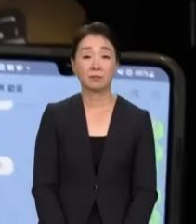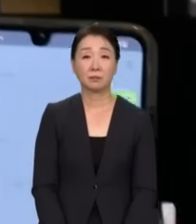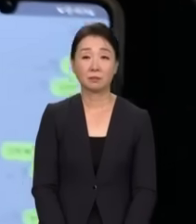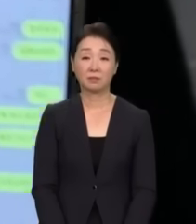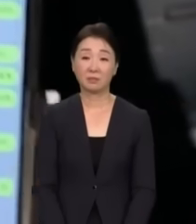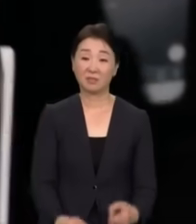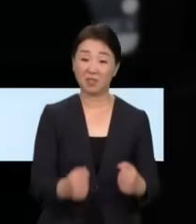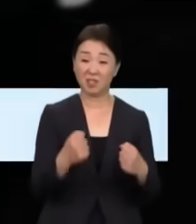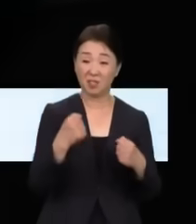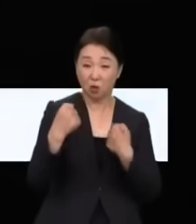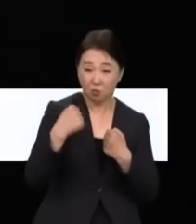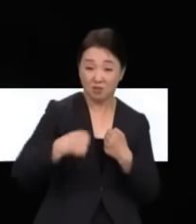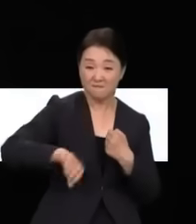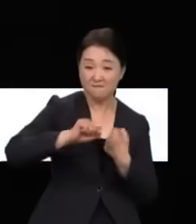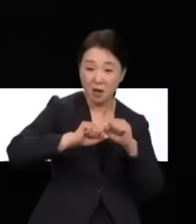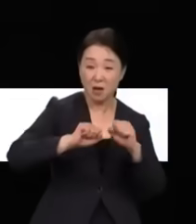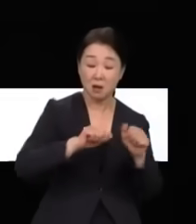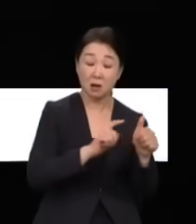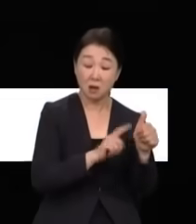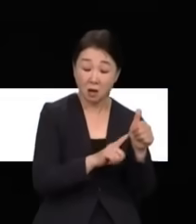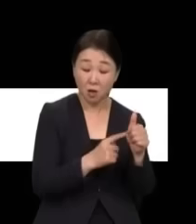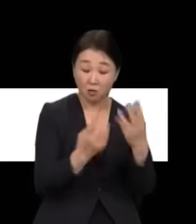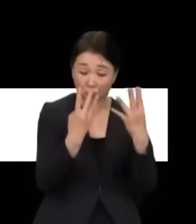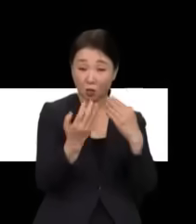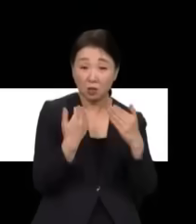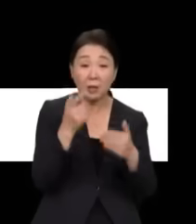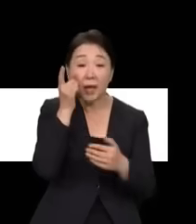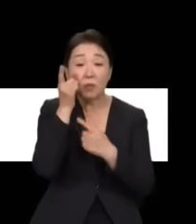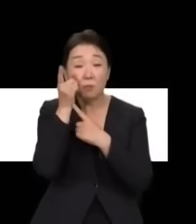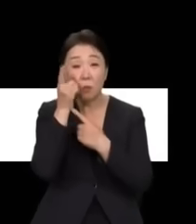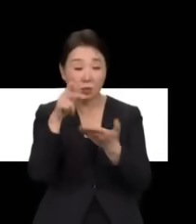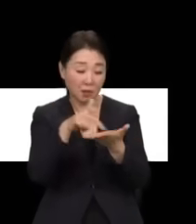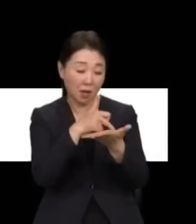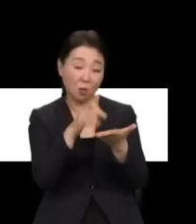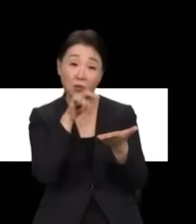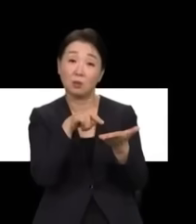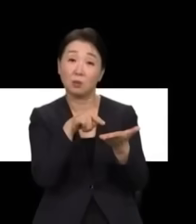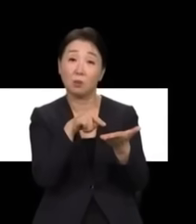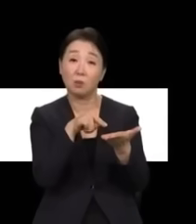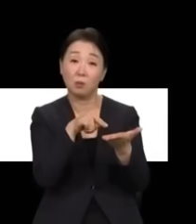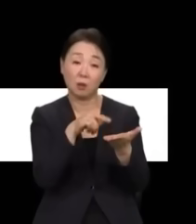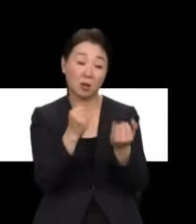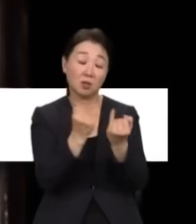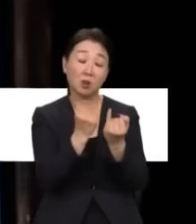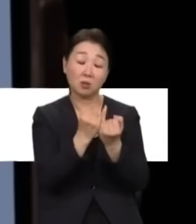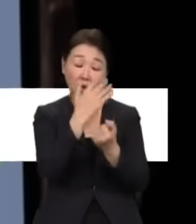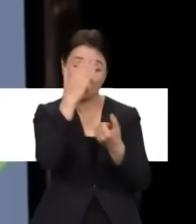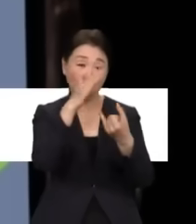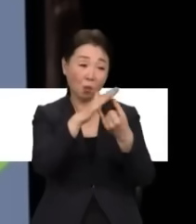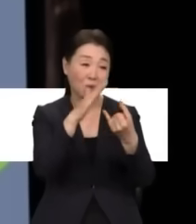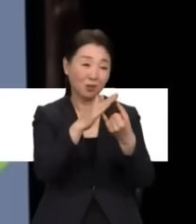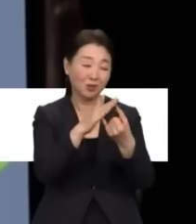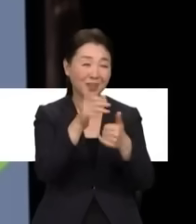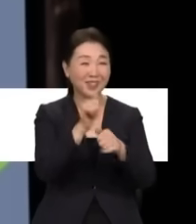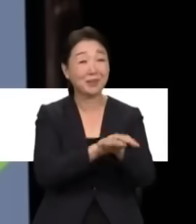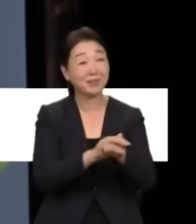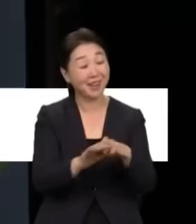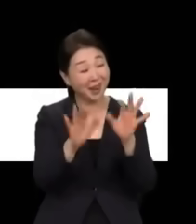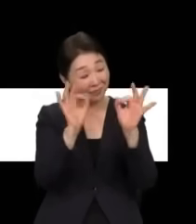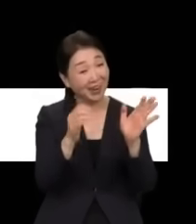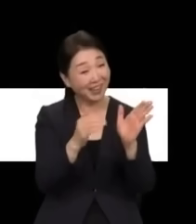격투기 선수 AC가 구속 직전 사용하던 핸드폰에서 나온 메시지들입니다. 여성 청소년에게 시험을 잘 봤냐